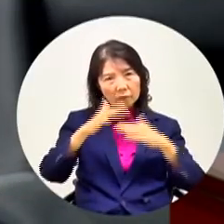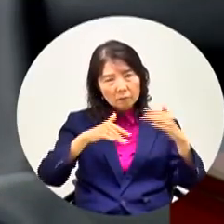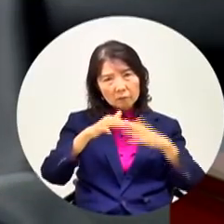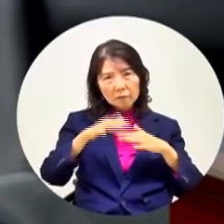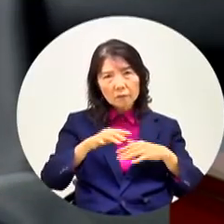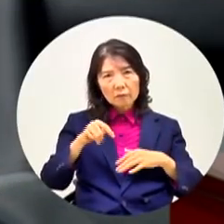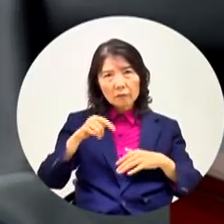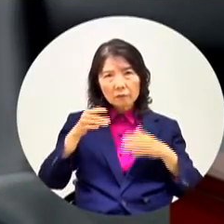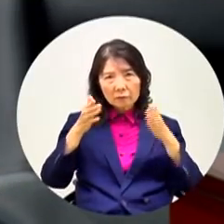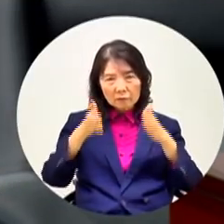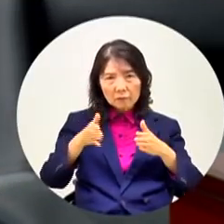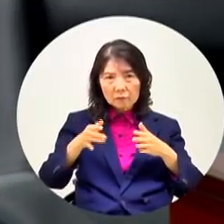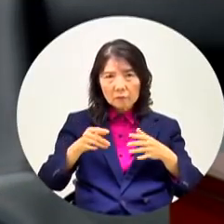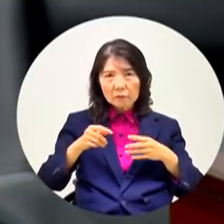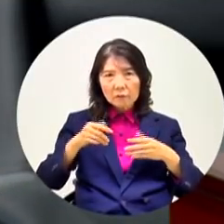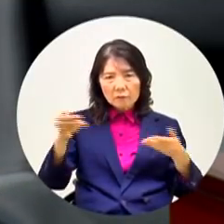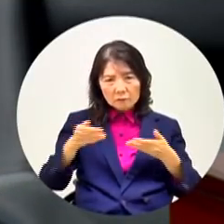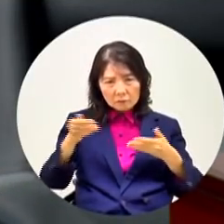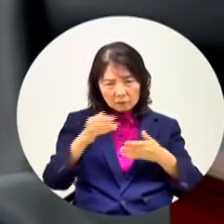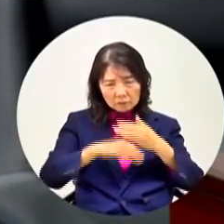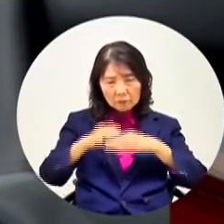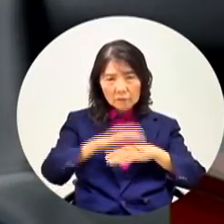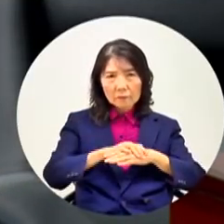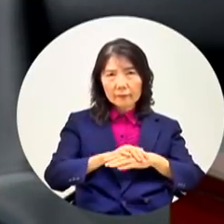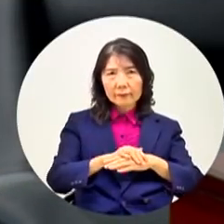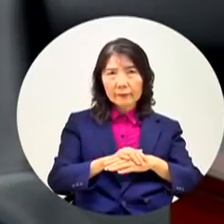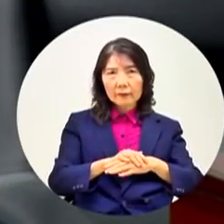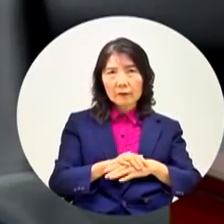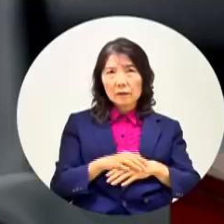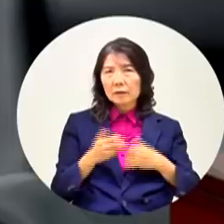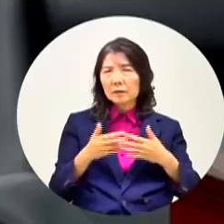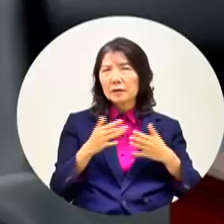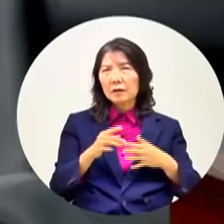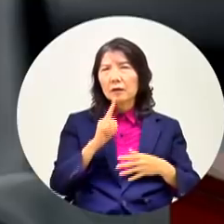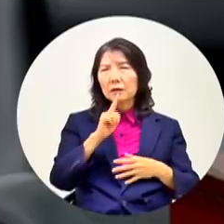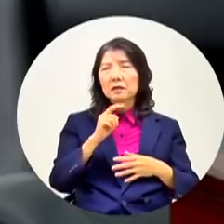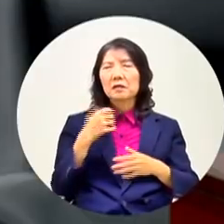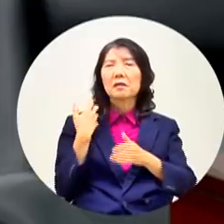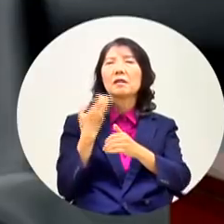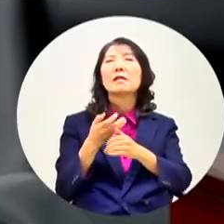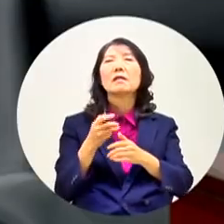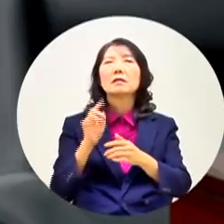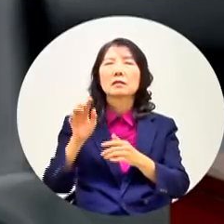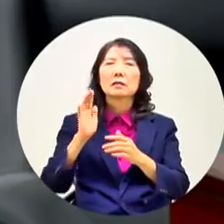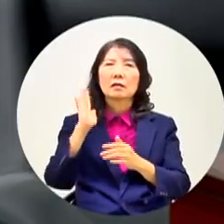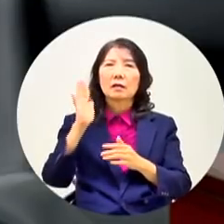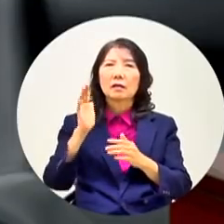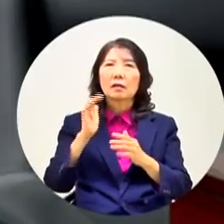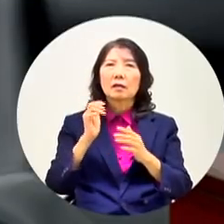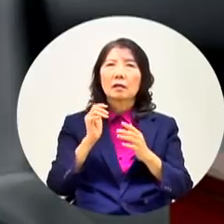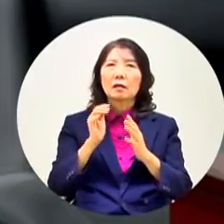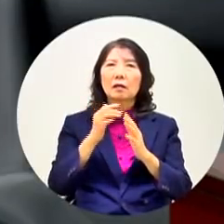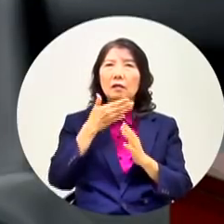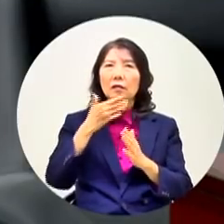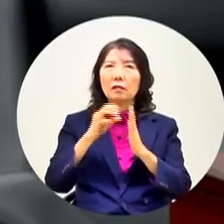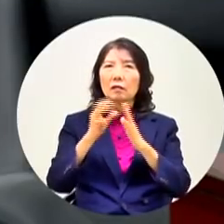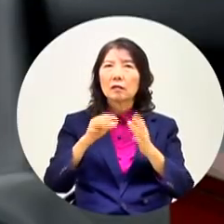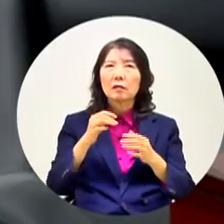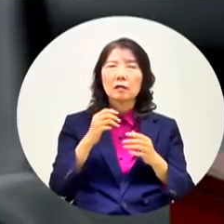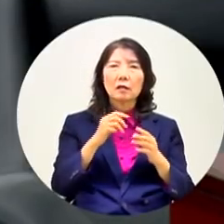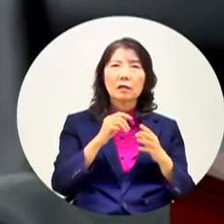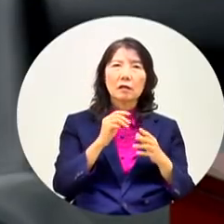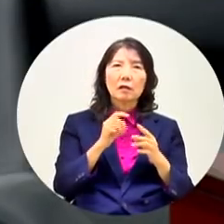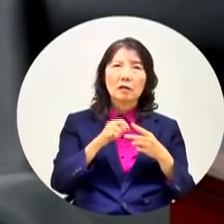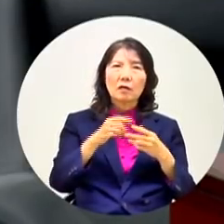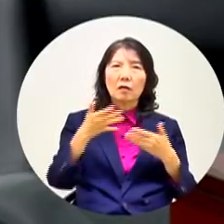个。工程要完成，我们不要去说啊，这是公务局的，这是水利局的，包括什么局都不要管。